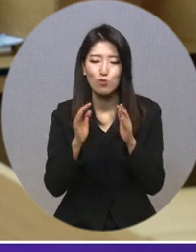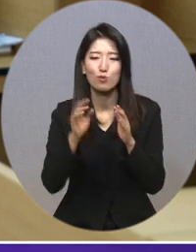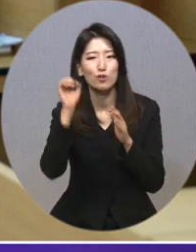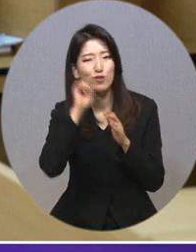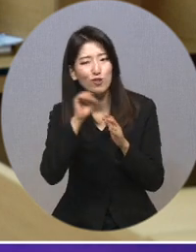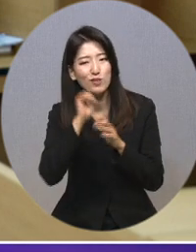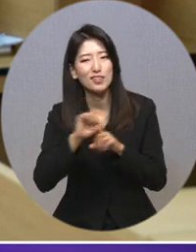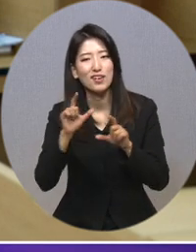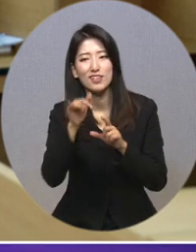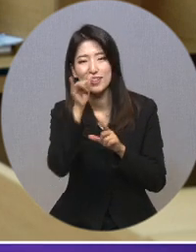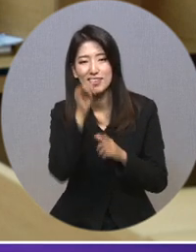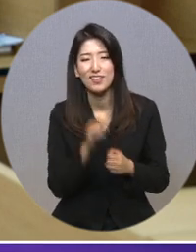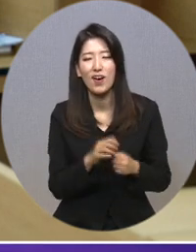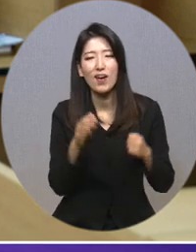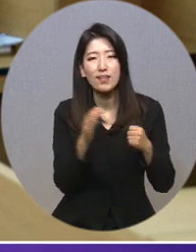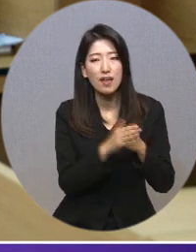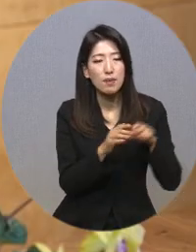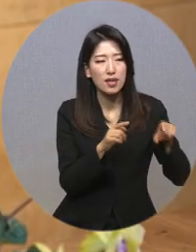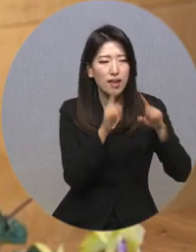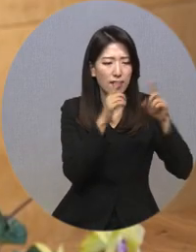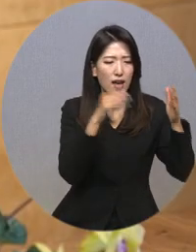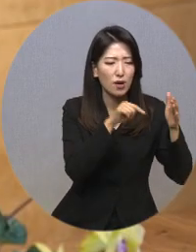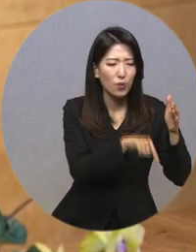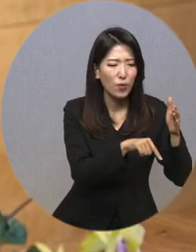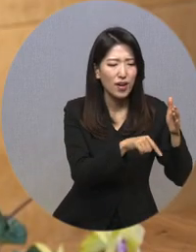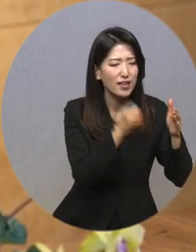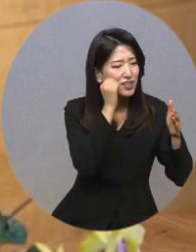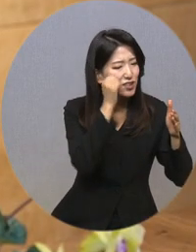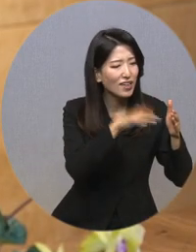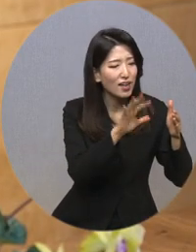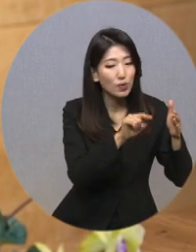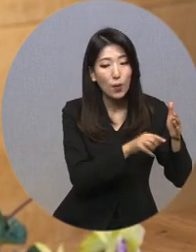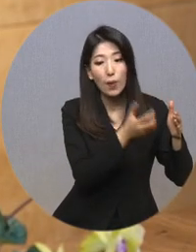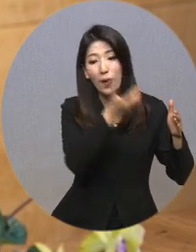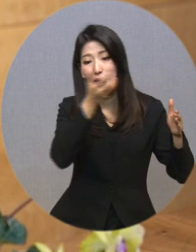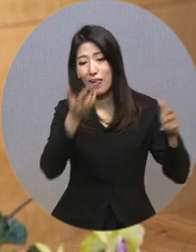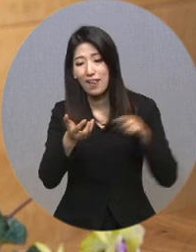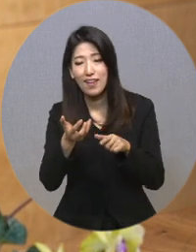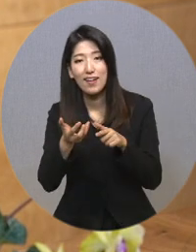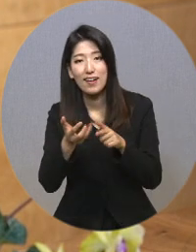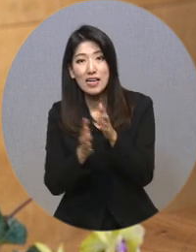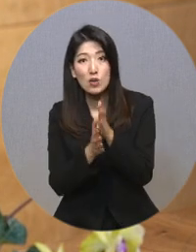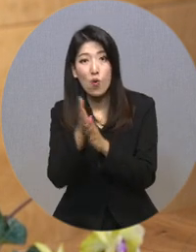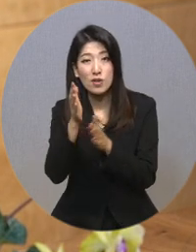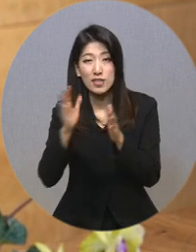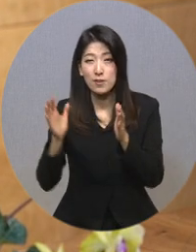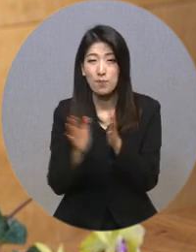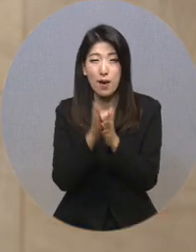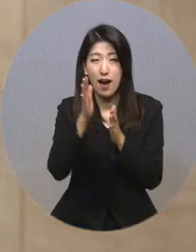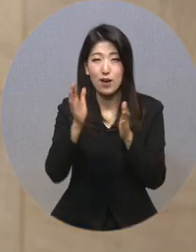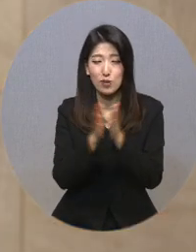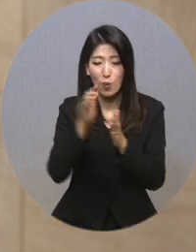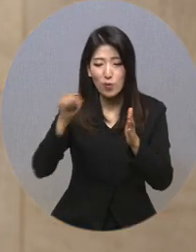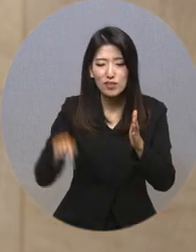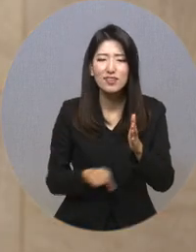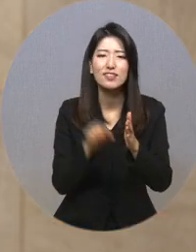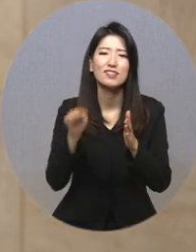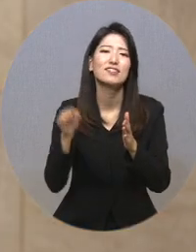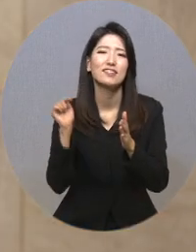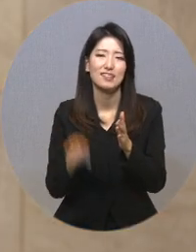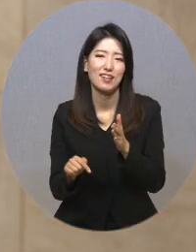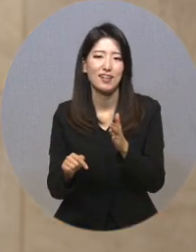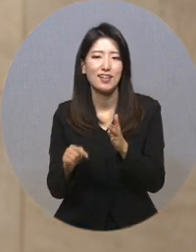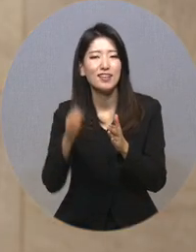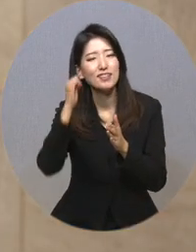저희 기숙사에서도 애들에 대한 각종 복지시설 다 돼 있습니다. 아. 근데 그만 만족하냐? 아니에요, 요즘 애들은. 네네. 나가려고 하거든요. 그렇죠. 그러다